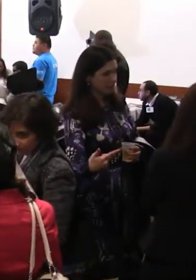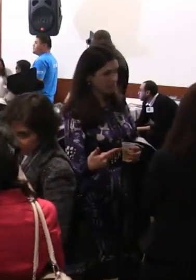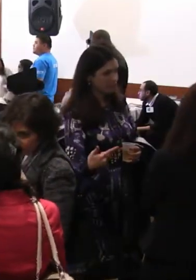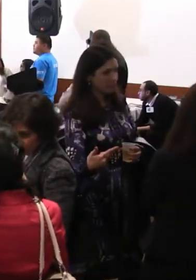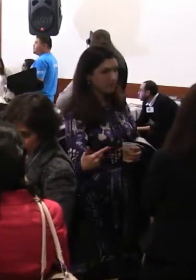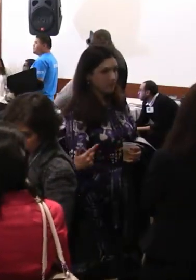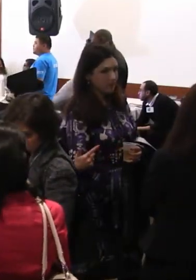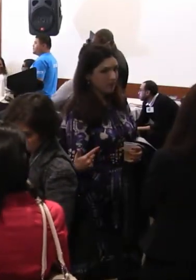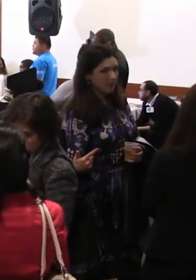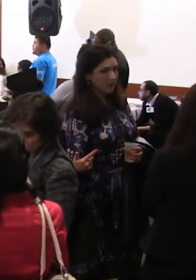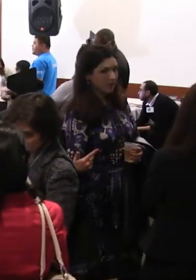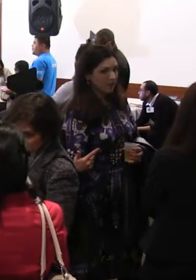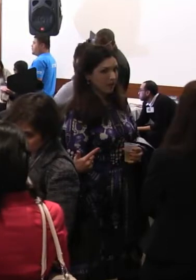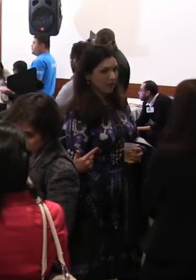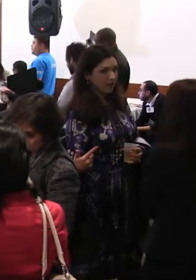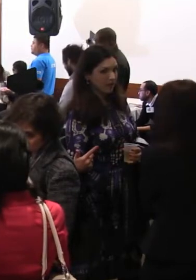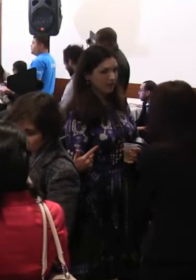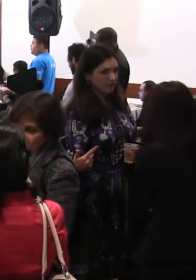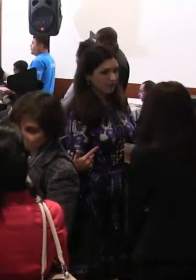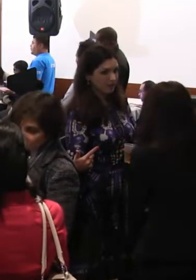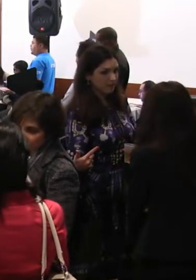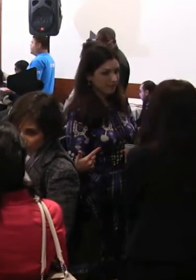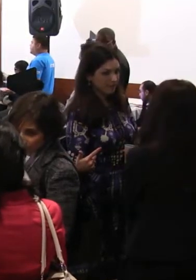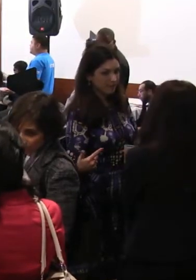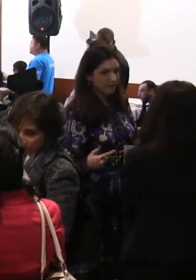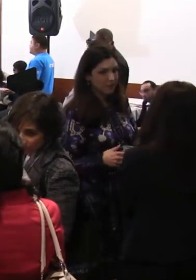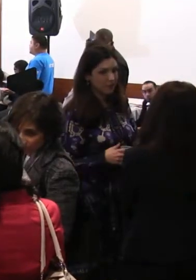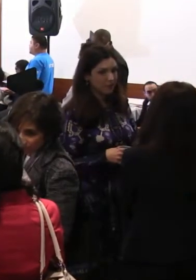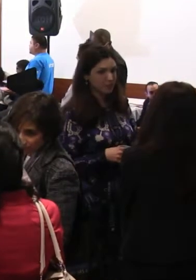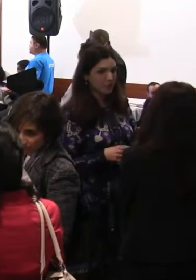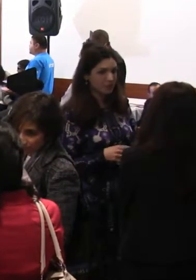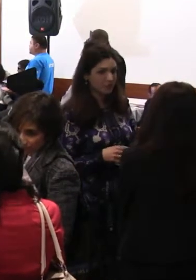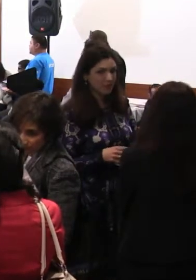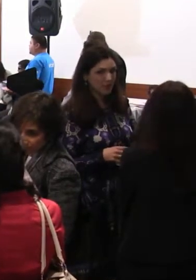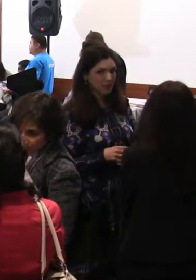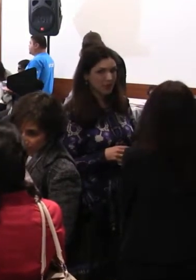Gbégbé kó lọ gbére ajé tèmi kò mí wá.